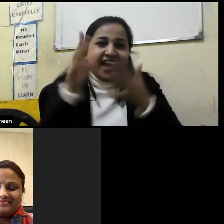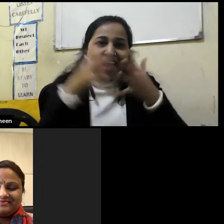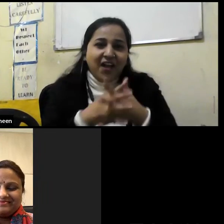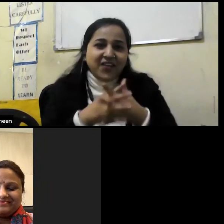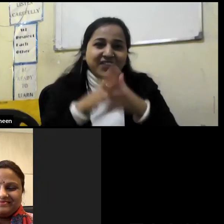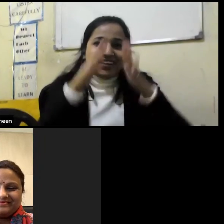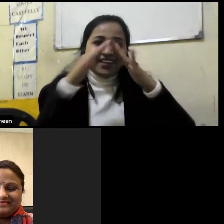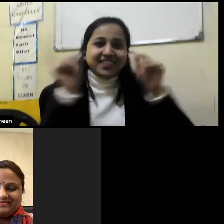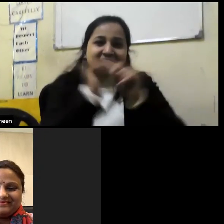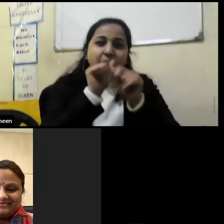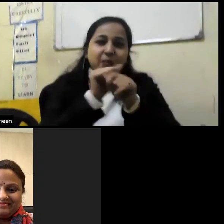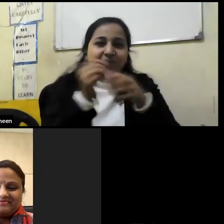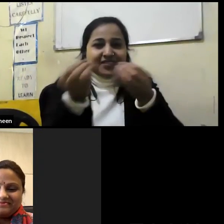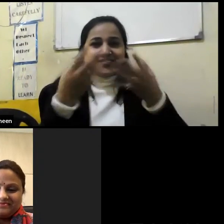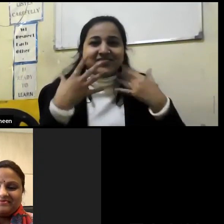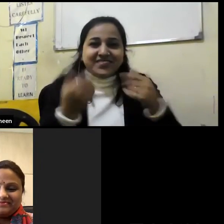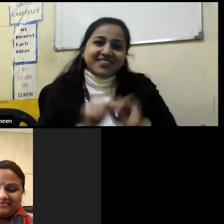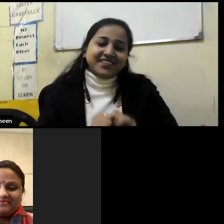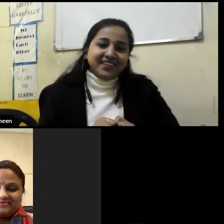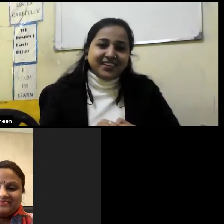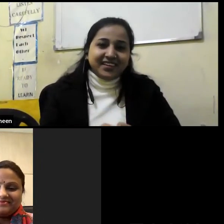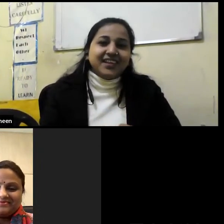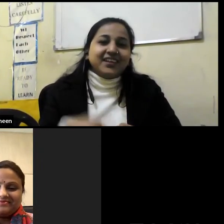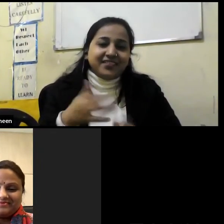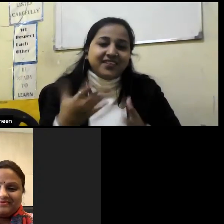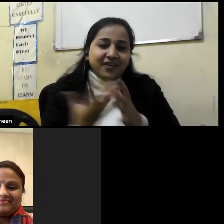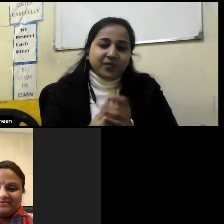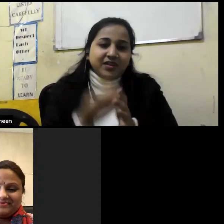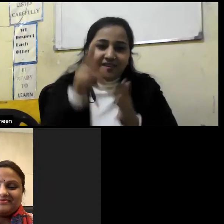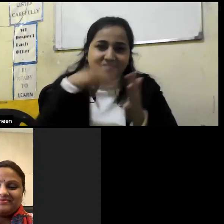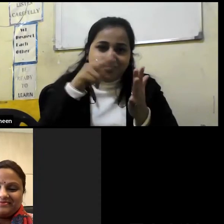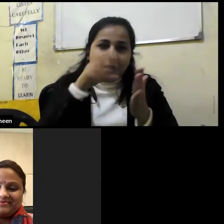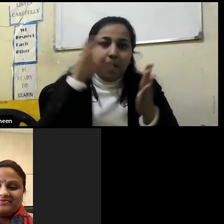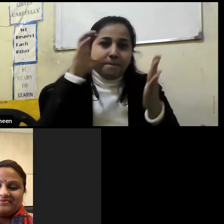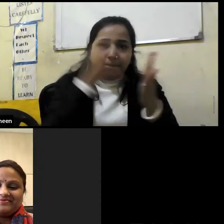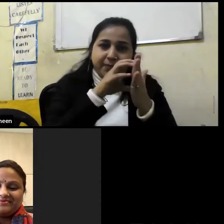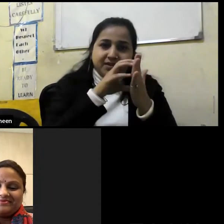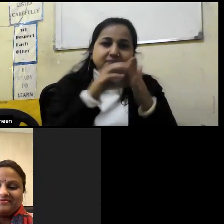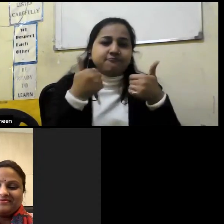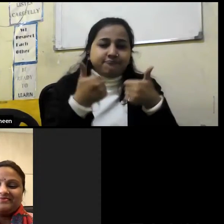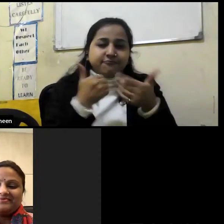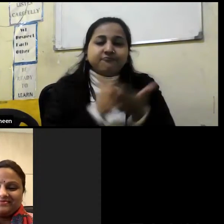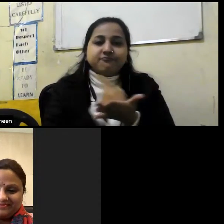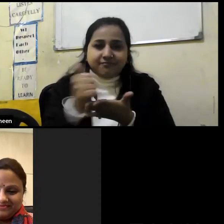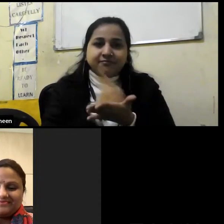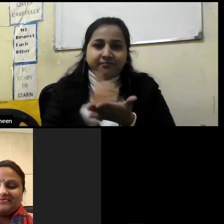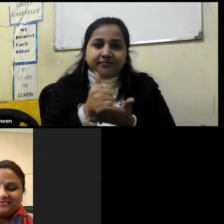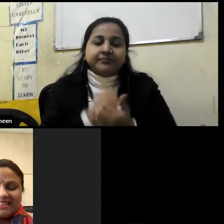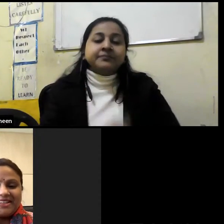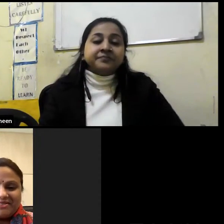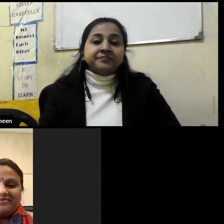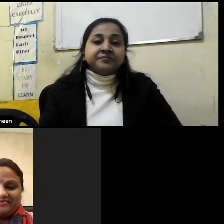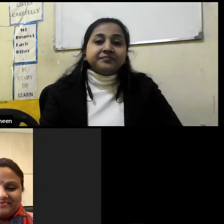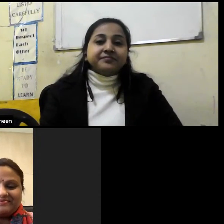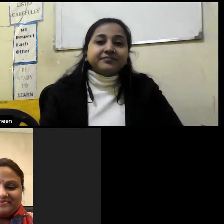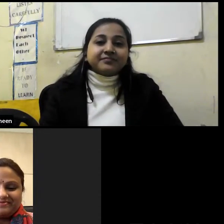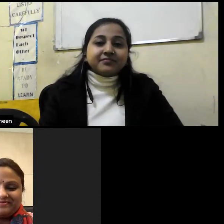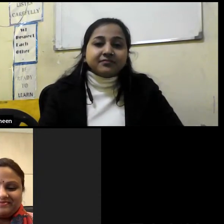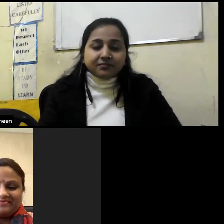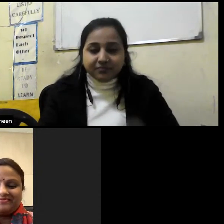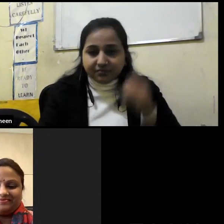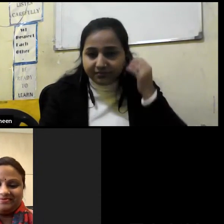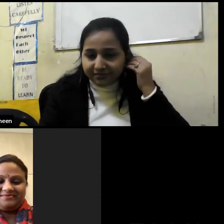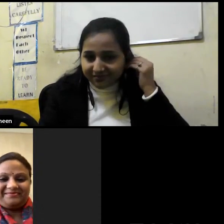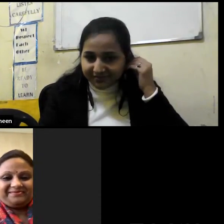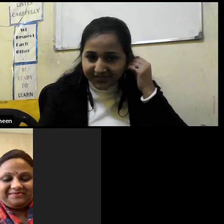हमको जरूर भेजिएगा, and we'll try and publicize as much as possible for everybody's good. And speaker,